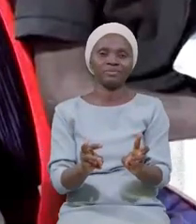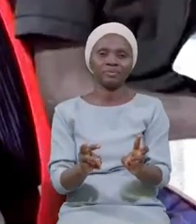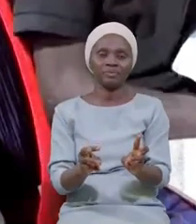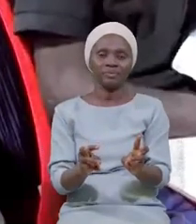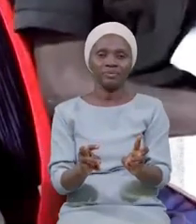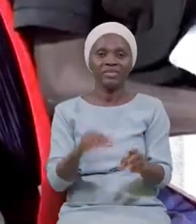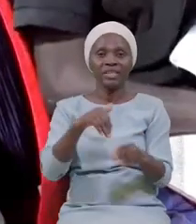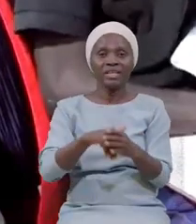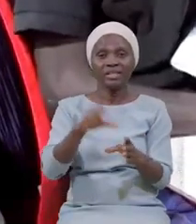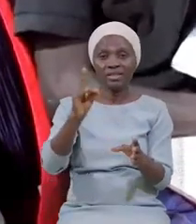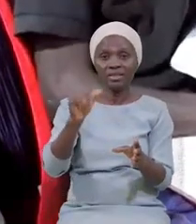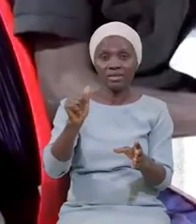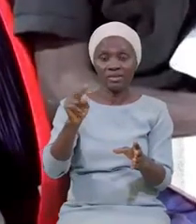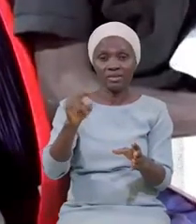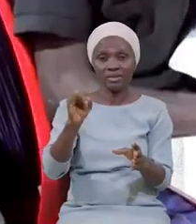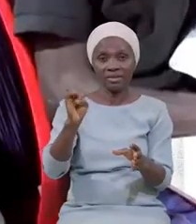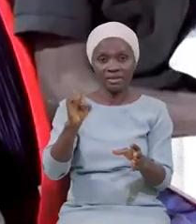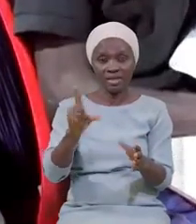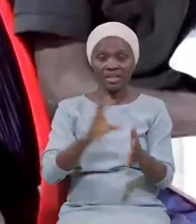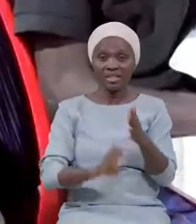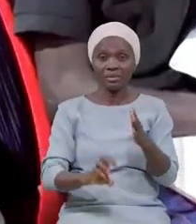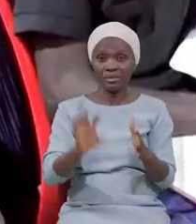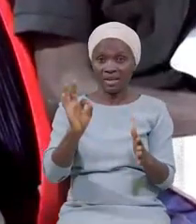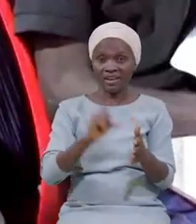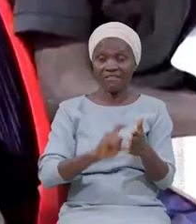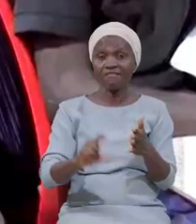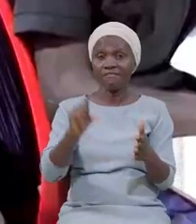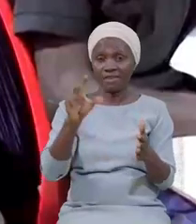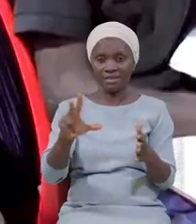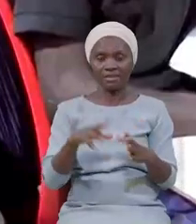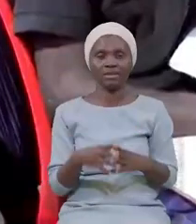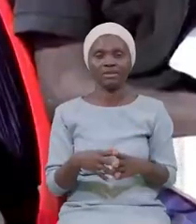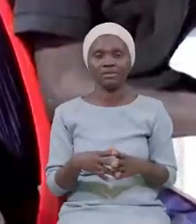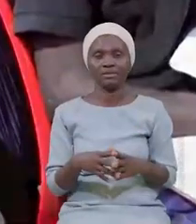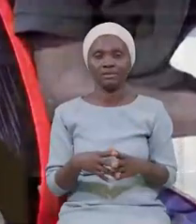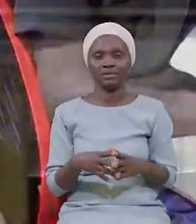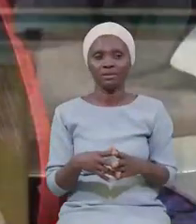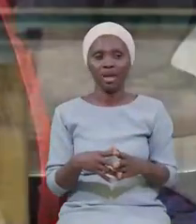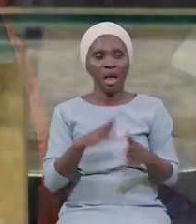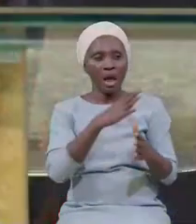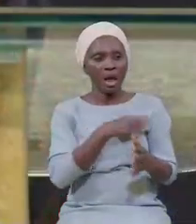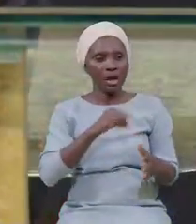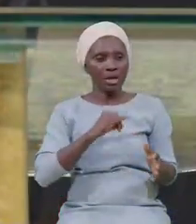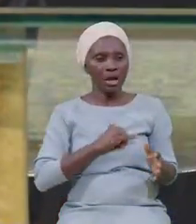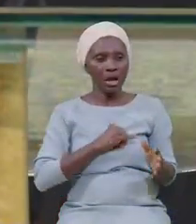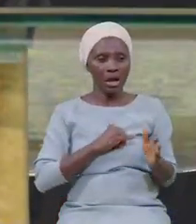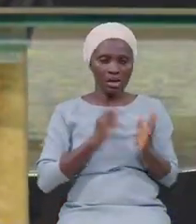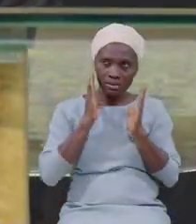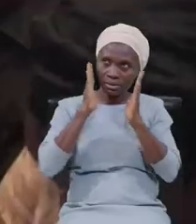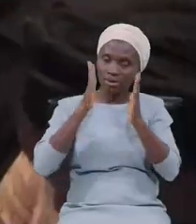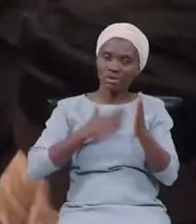prophète. Daniel 9, verset 3. Je tournai ma face vers le Seigneur